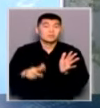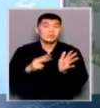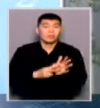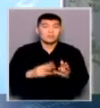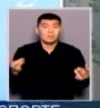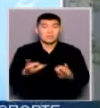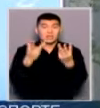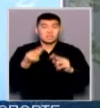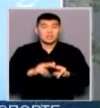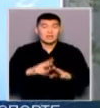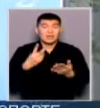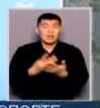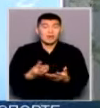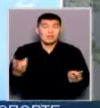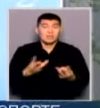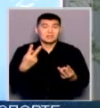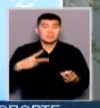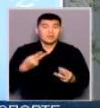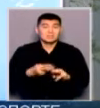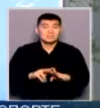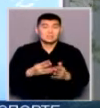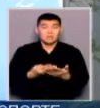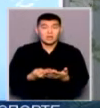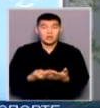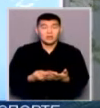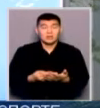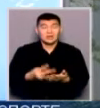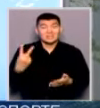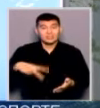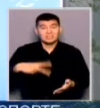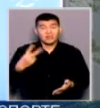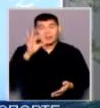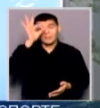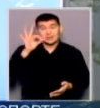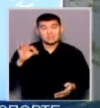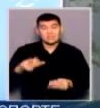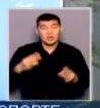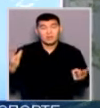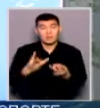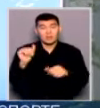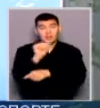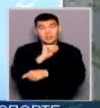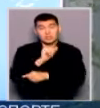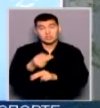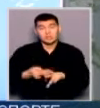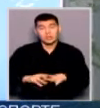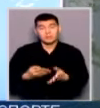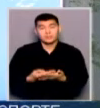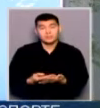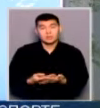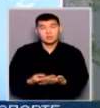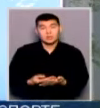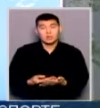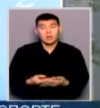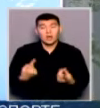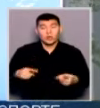пожаров. 20 пожаров из них, то есть 22%, зарегистрированы на автотранспортных средствах. По сравнению